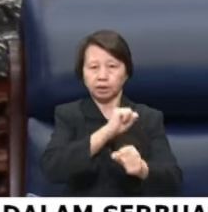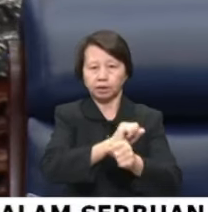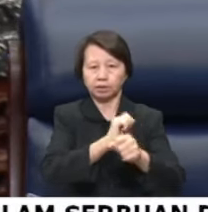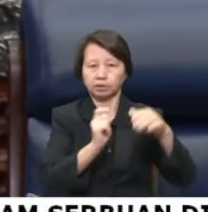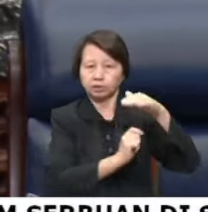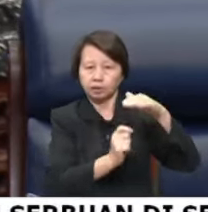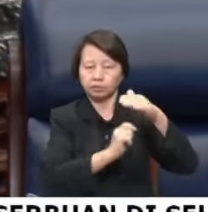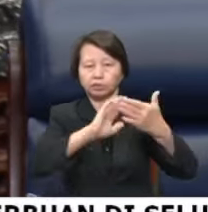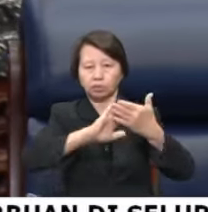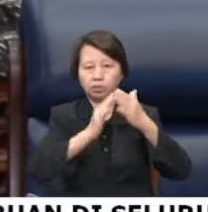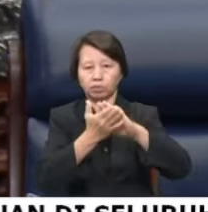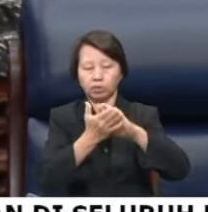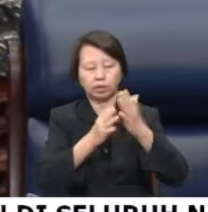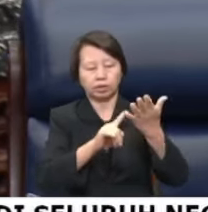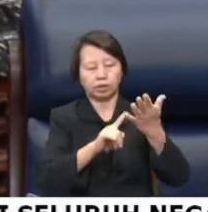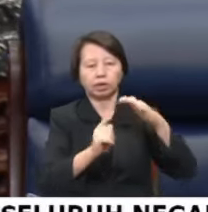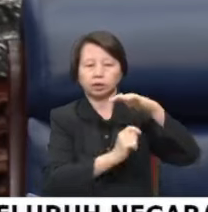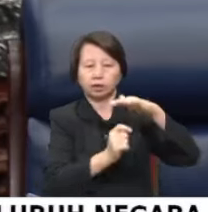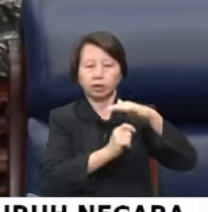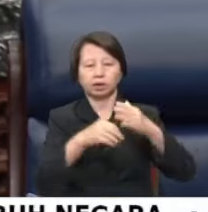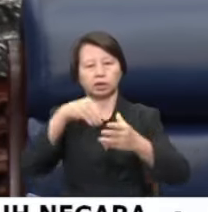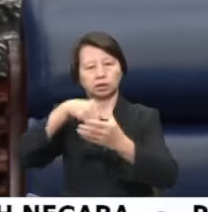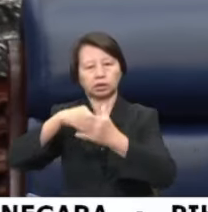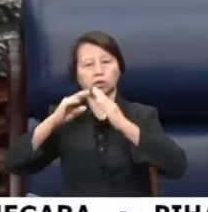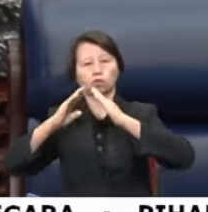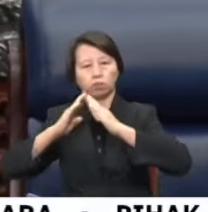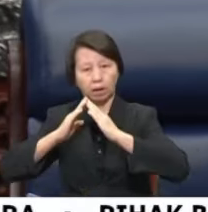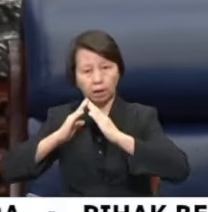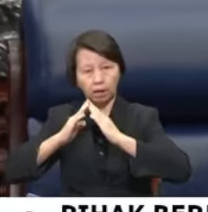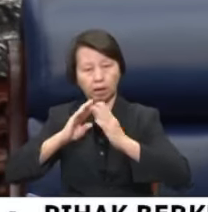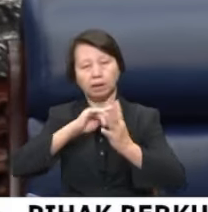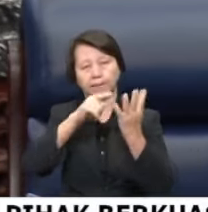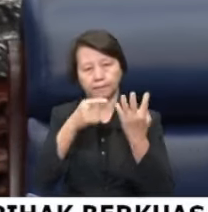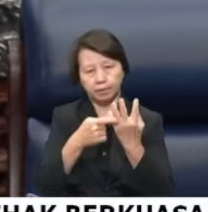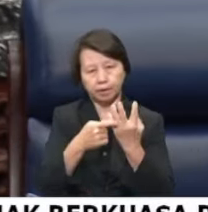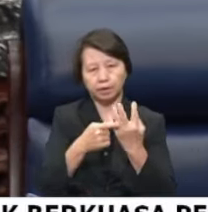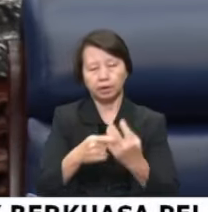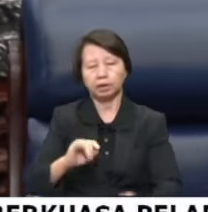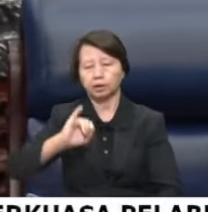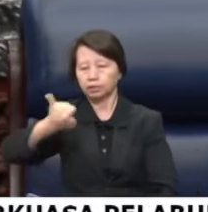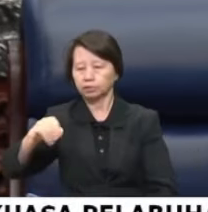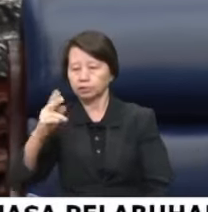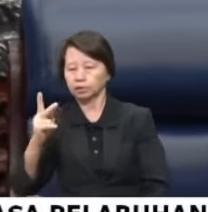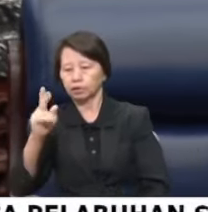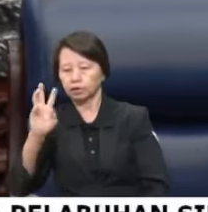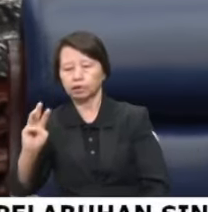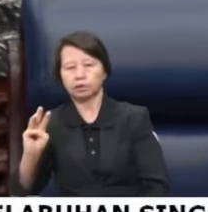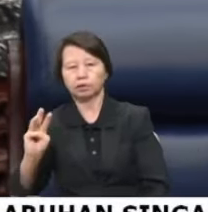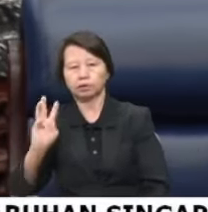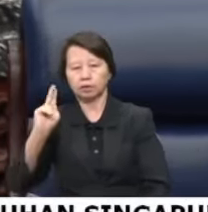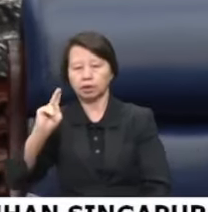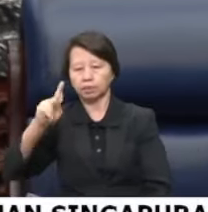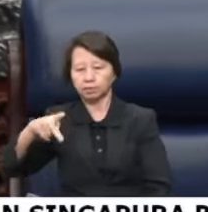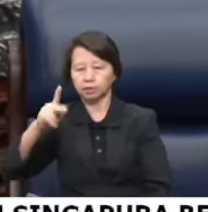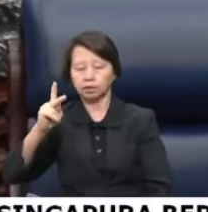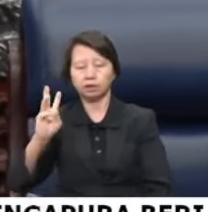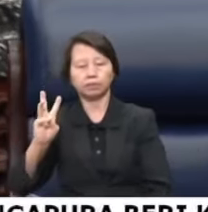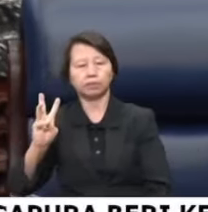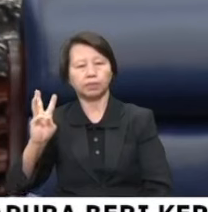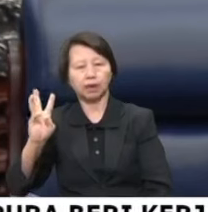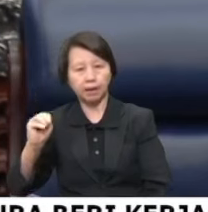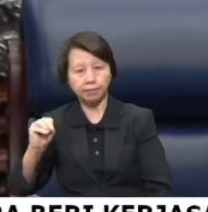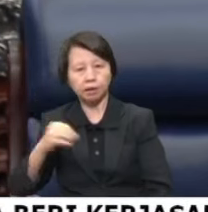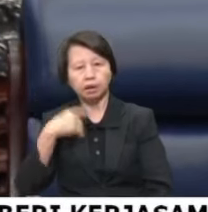taska komuniti dan taska di rumah. Kementerian Pembangunan Wanita, Keluarga dan Masyarakat KP dan UKM sentiasa